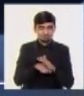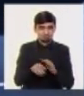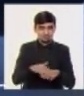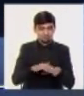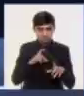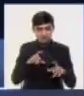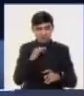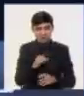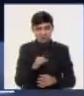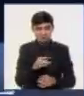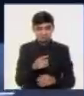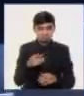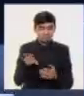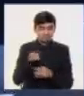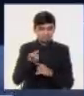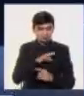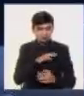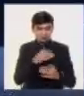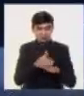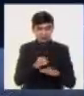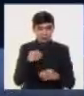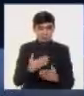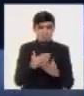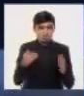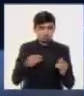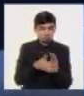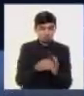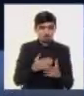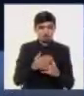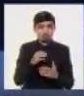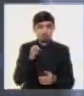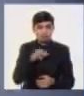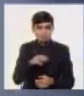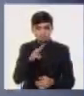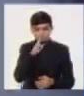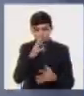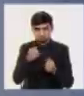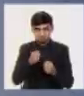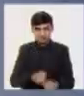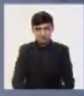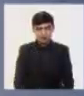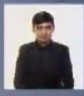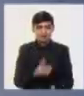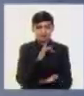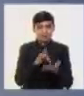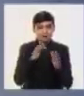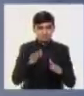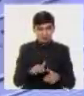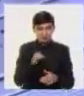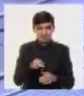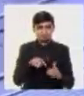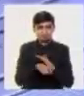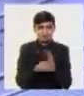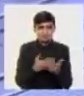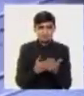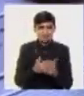населения. Такие аппетиты они объясняют тем, что мы тратим больше, чем зарабатываем. В центре также добавили, что средняя